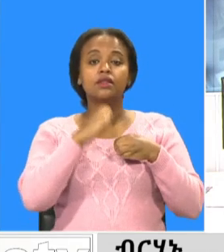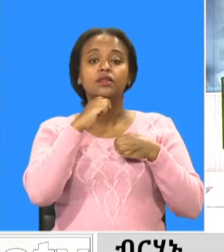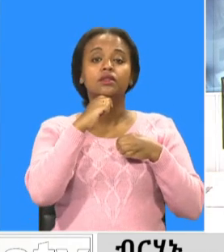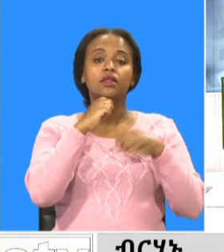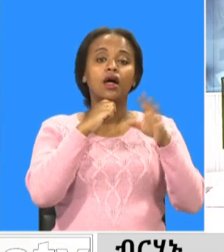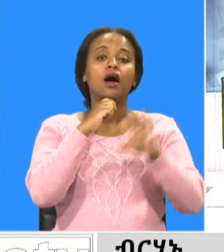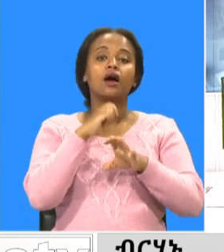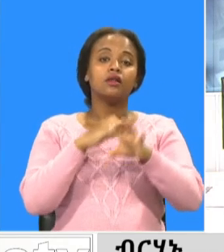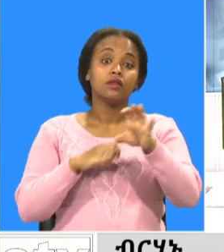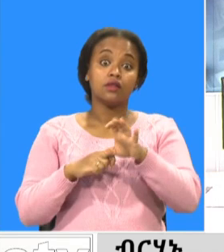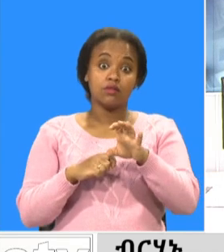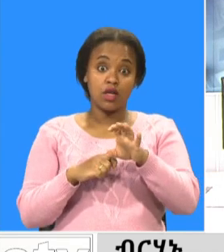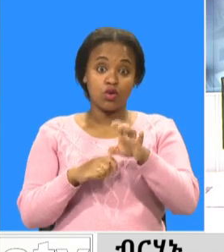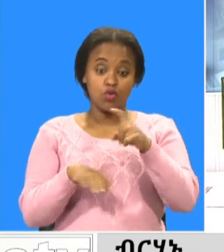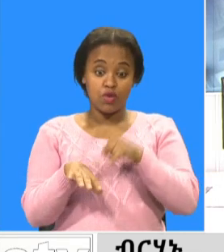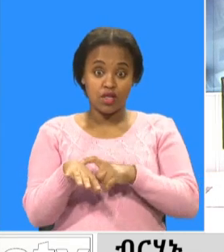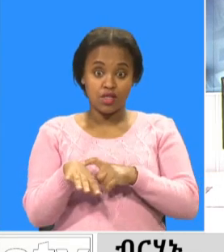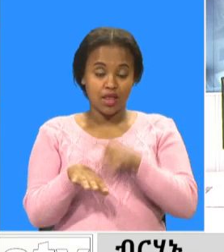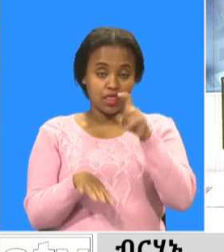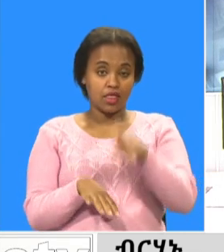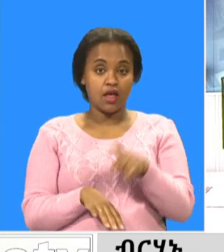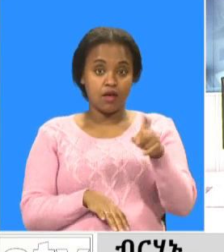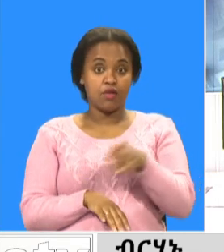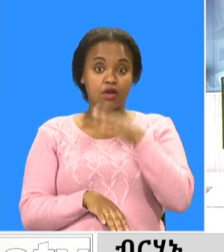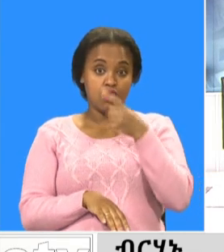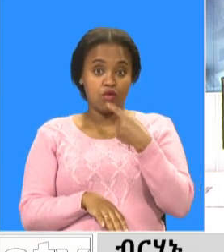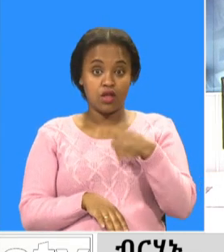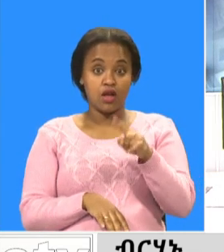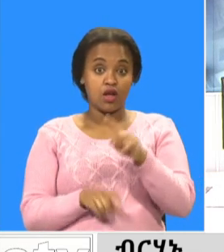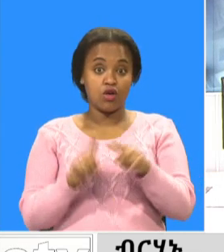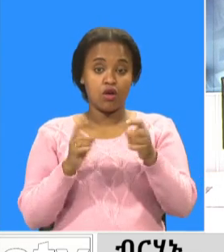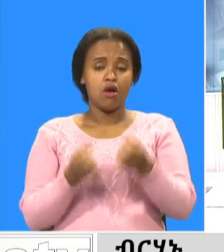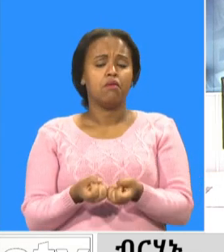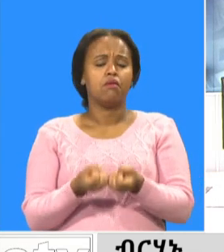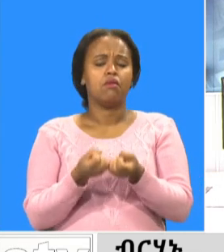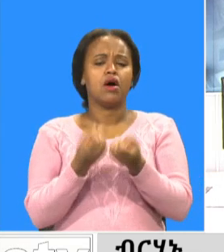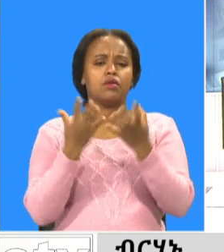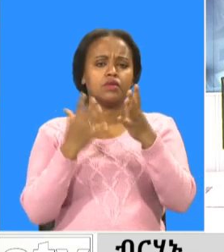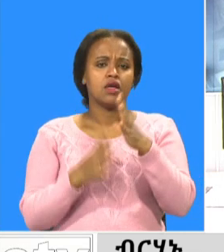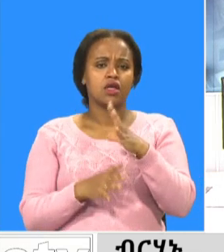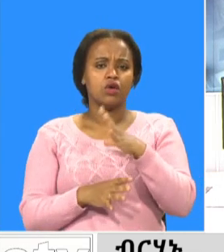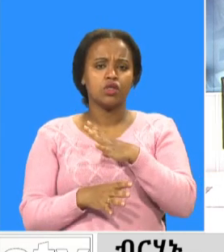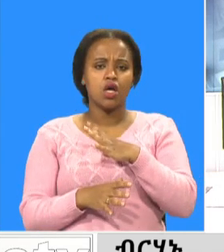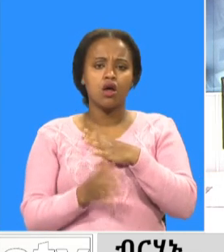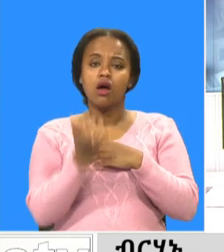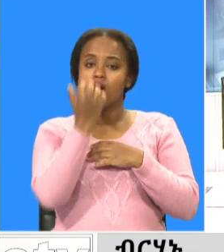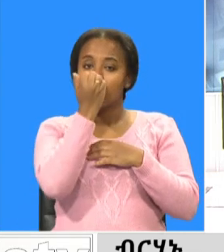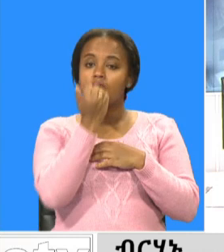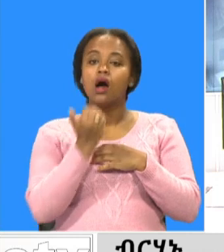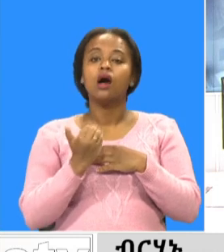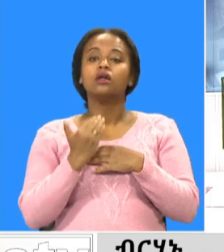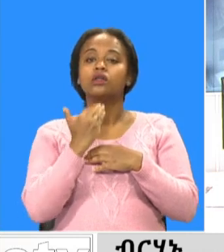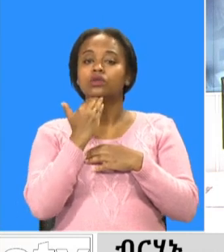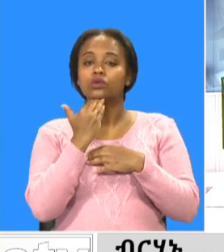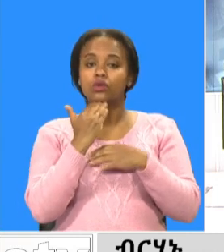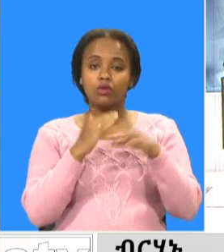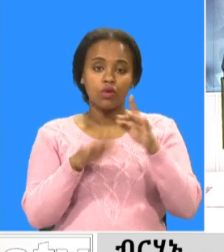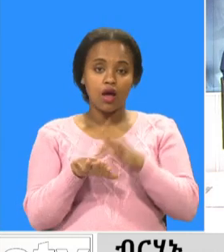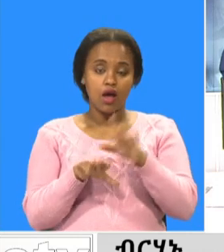ያው ፕሮግራሙ ላይ ሳይ ተገቢ እንዳልሆነ ነው የተናገረው። ግን በአብዛኛው ሰው ከአገጩ አካባቢ አድርጎ